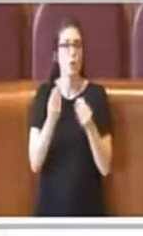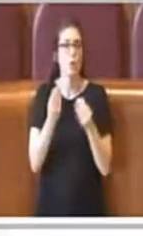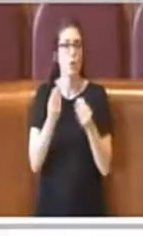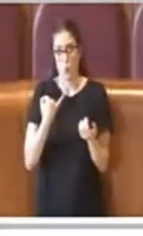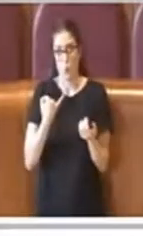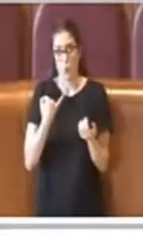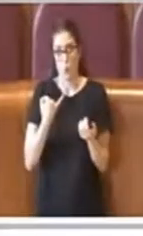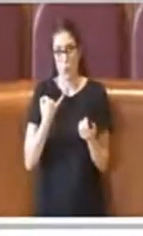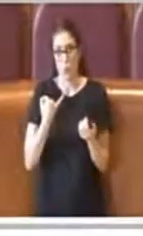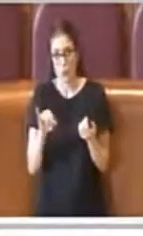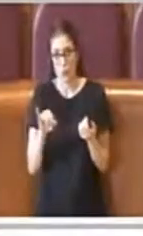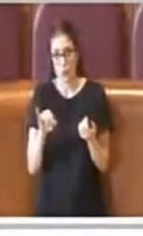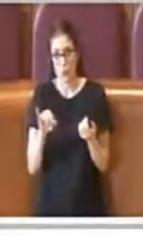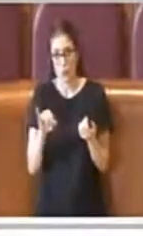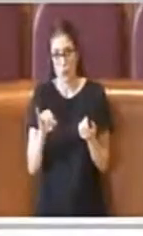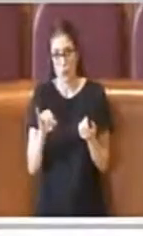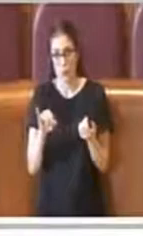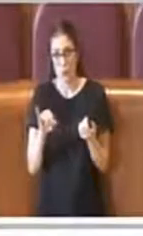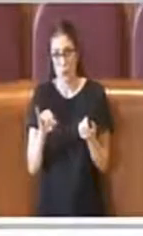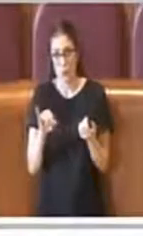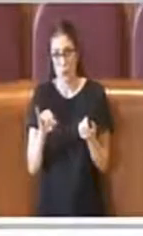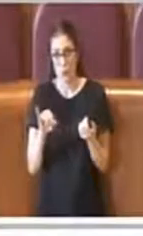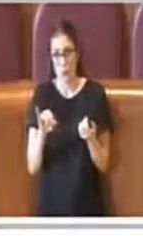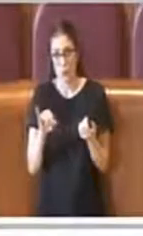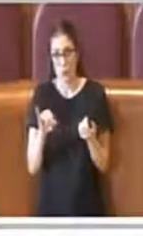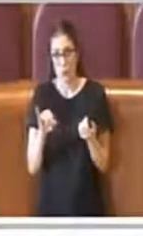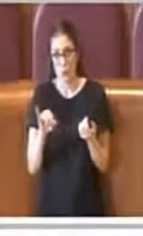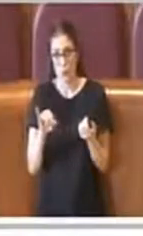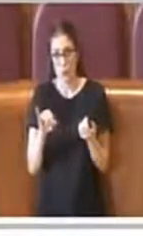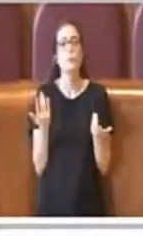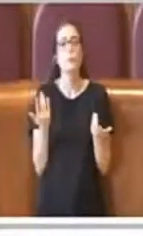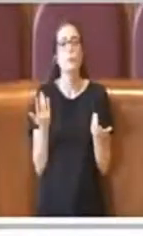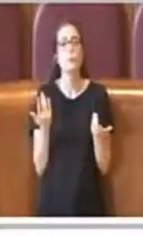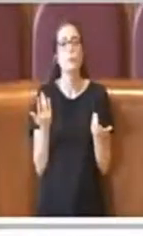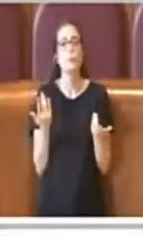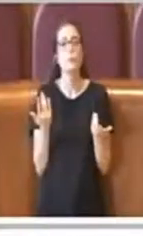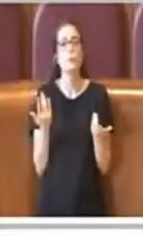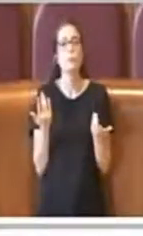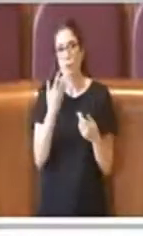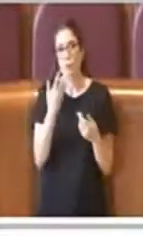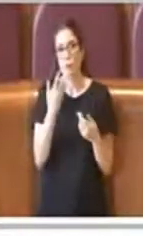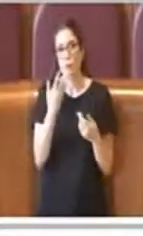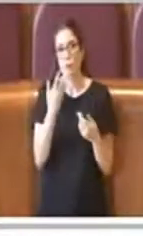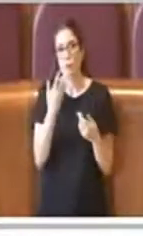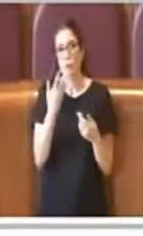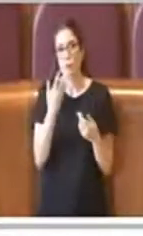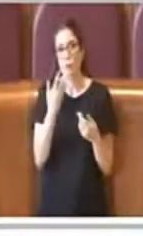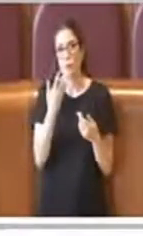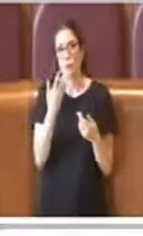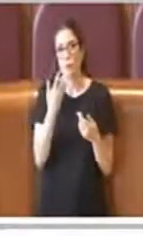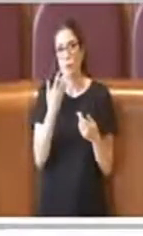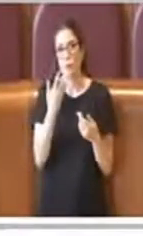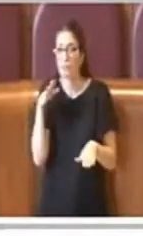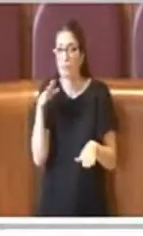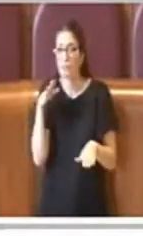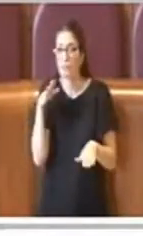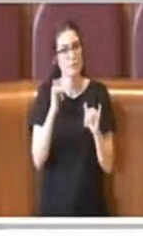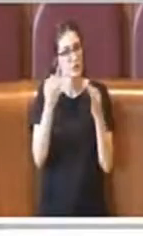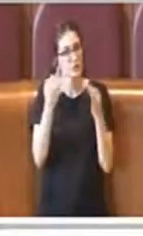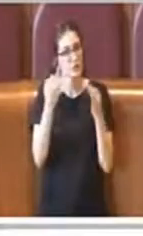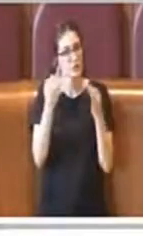Non ultimo, e qui vado a chiudere, è un grande passo in avanti,